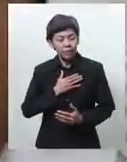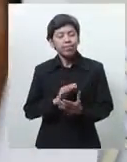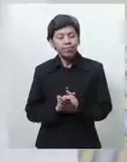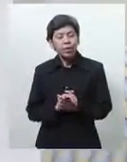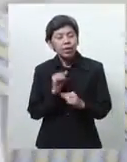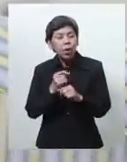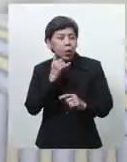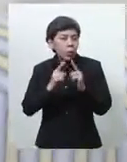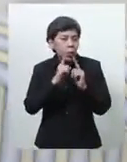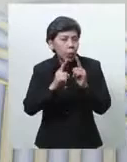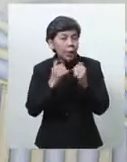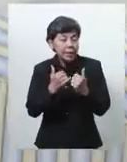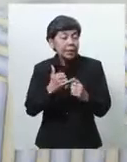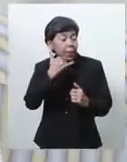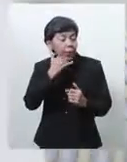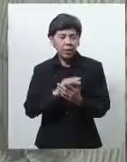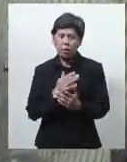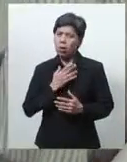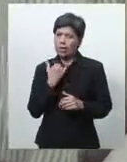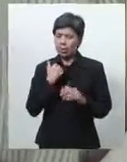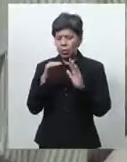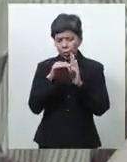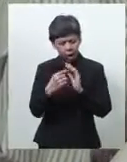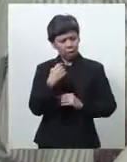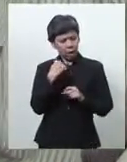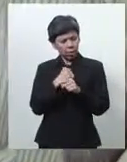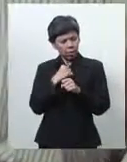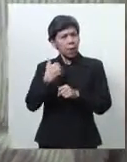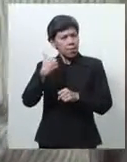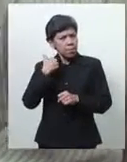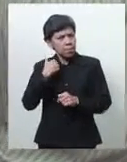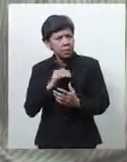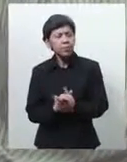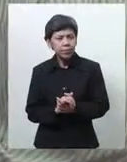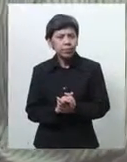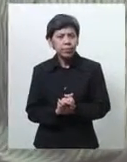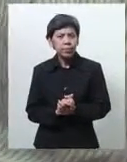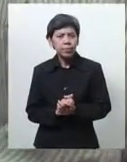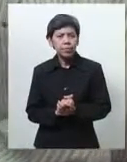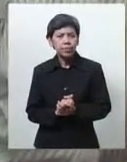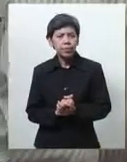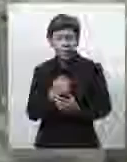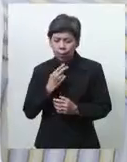ผมต้นโทรจากร้านไพ่ยิงชุดสายฟาร์มนะครับวันนี้เห็นมีออเดอร์สั่งมาในเว็บไซต์อะ